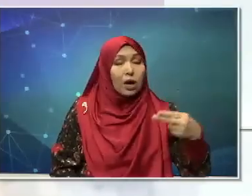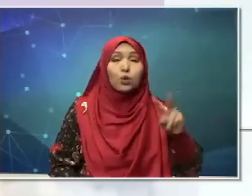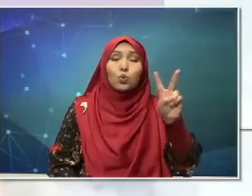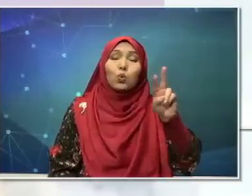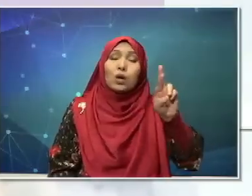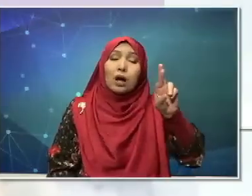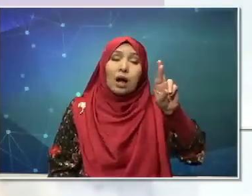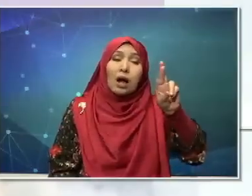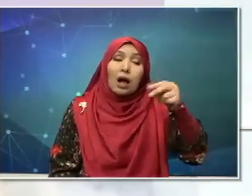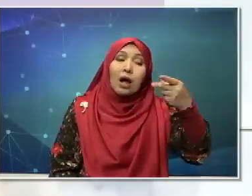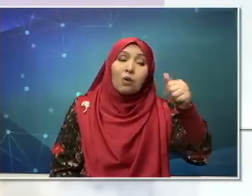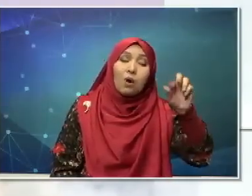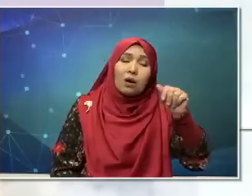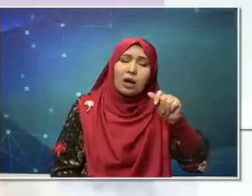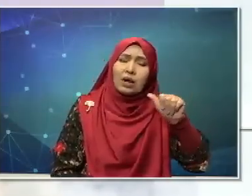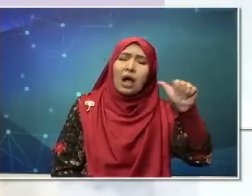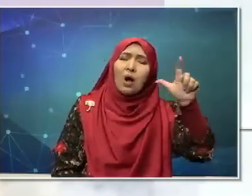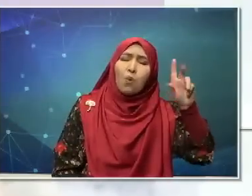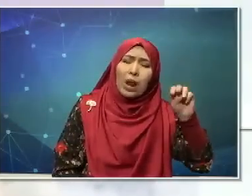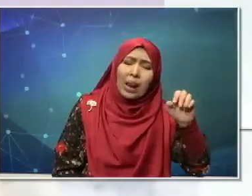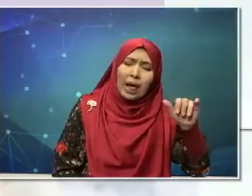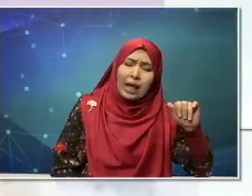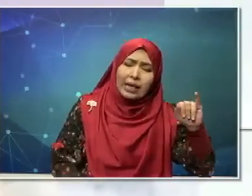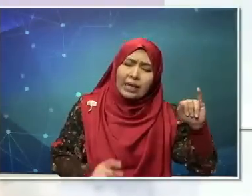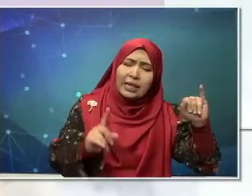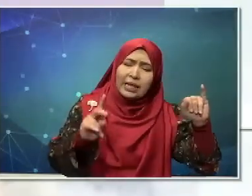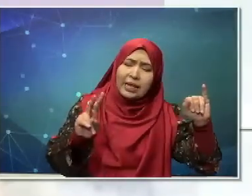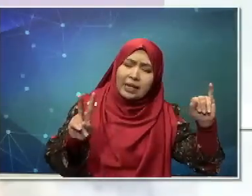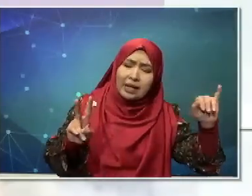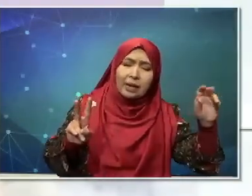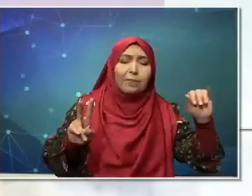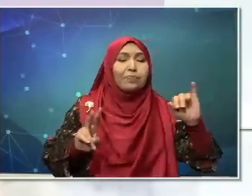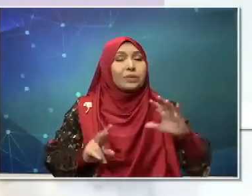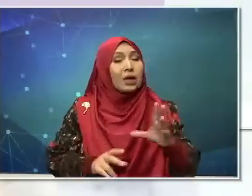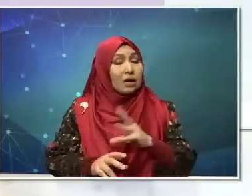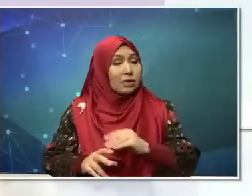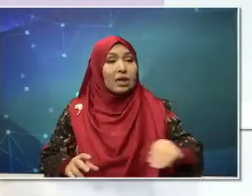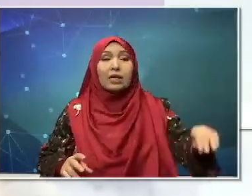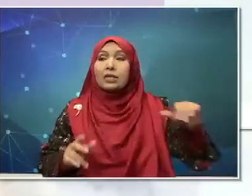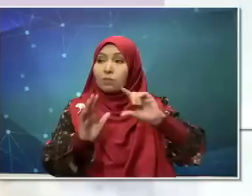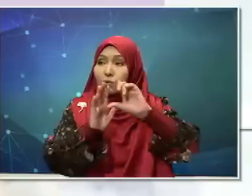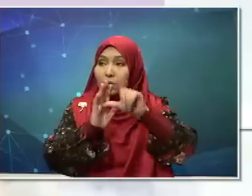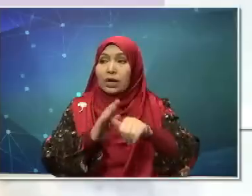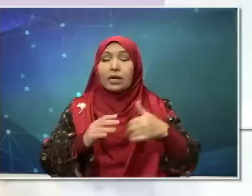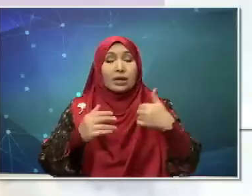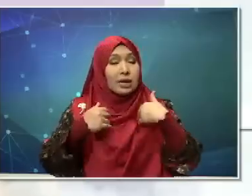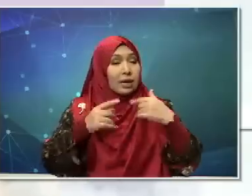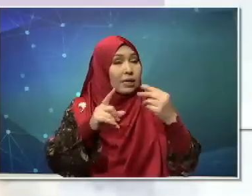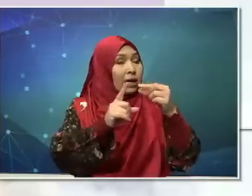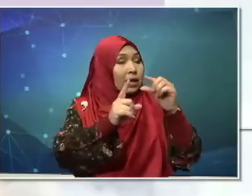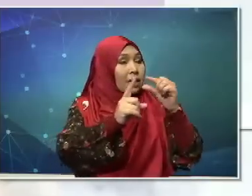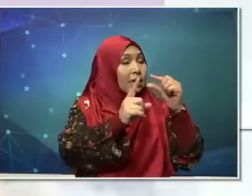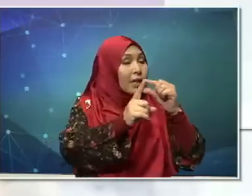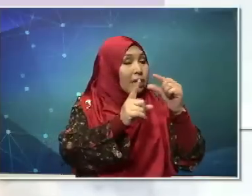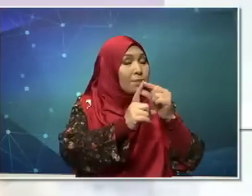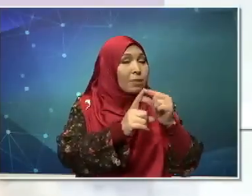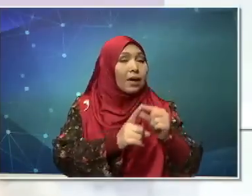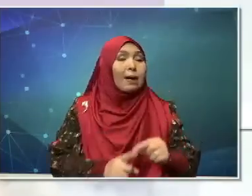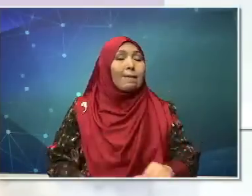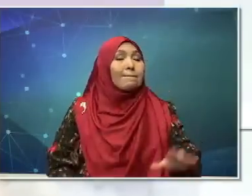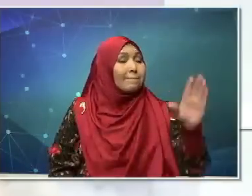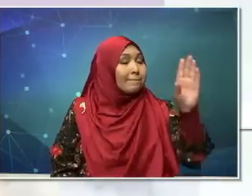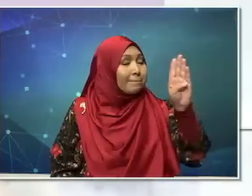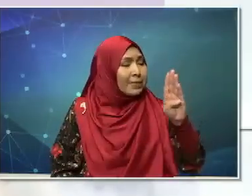harokat wi2 harga demung kemudian ya Pakde kalimah perhatikan feel